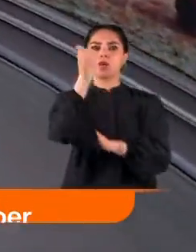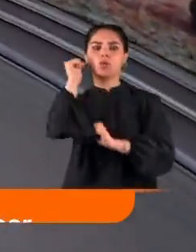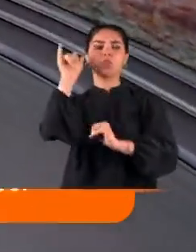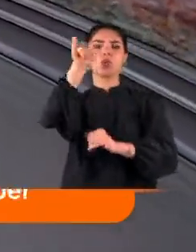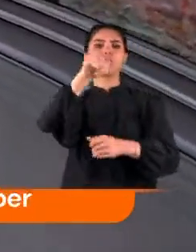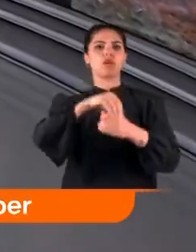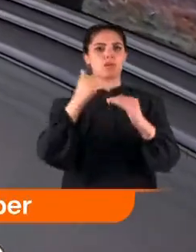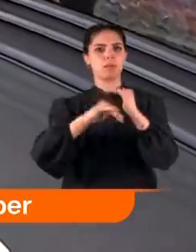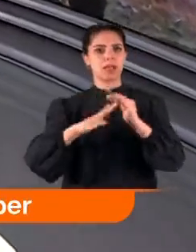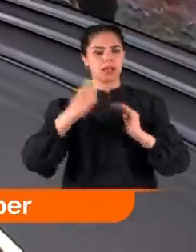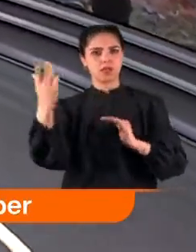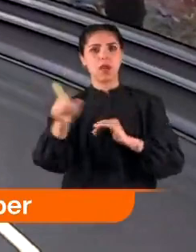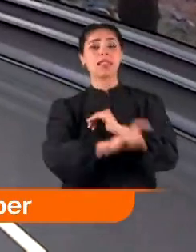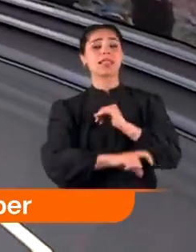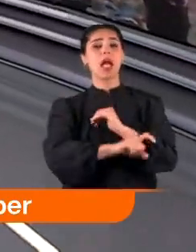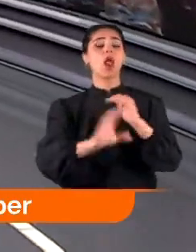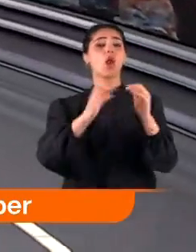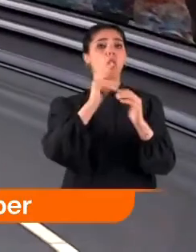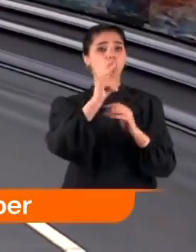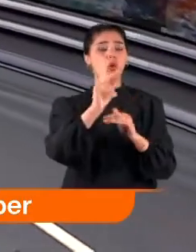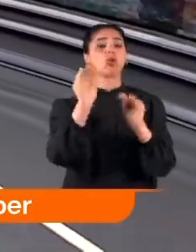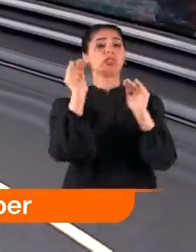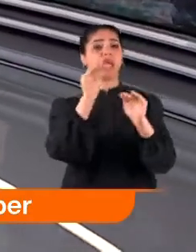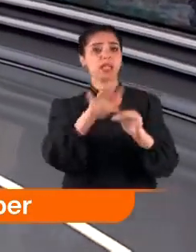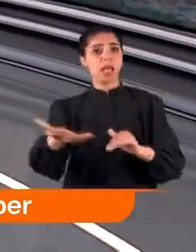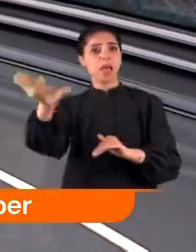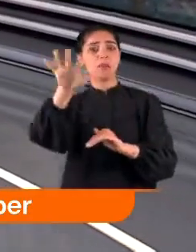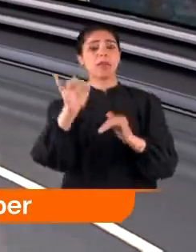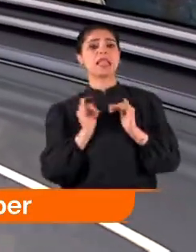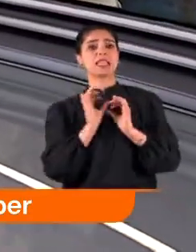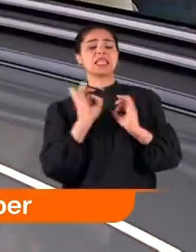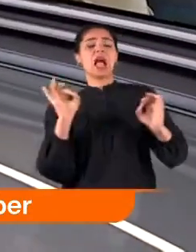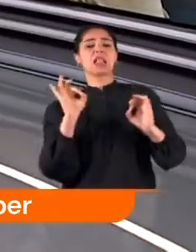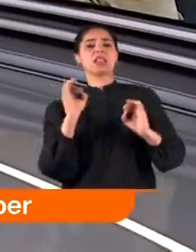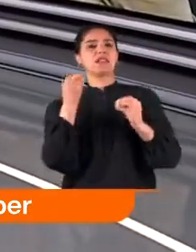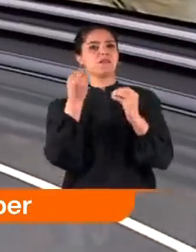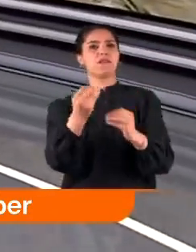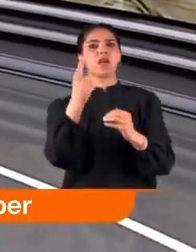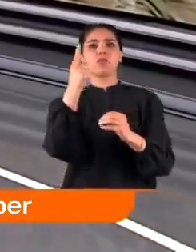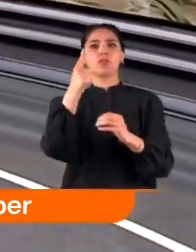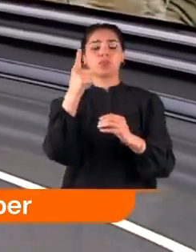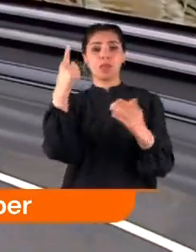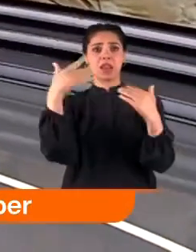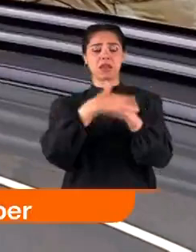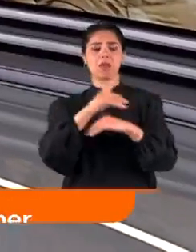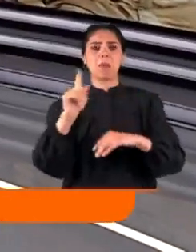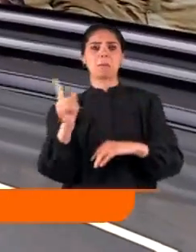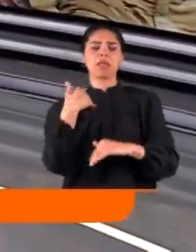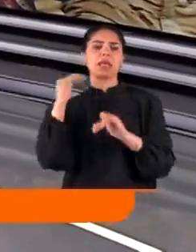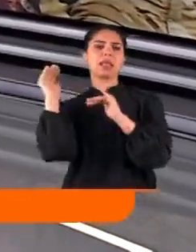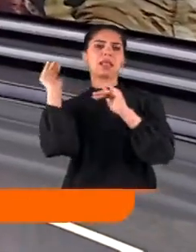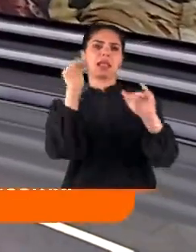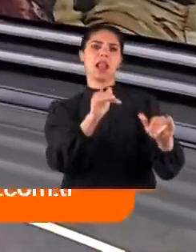verdiği mesajlar, terör örgütü ve dahası destekçilerinin uykularını kaçıracak tonda mesajlar. İşte bu. Bir gece